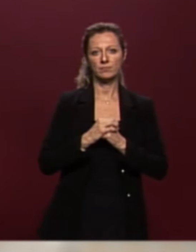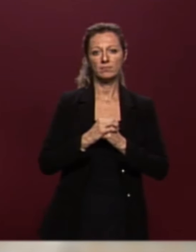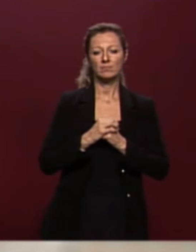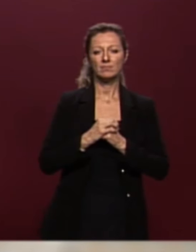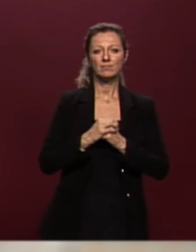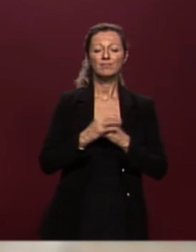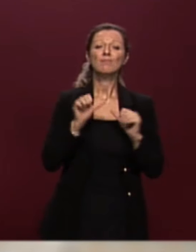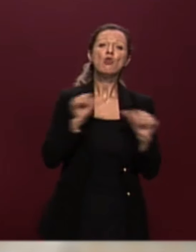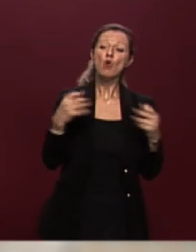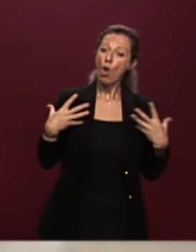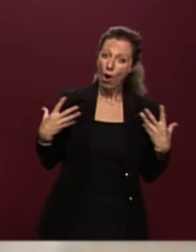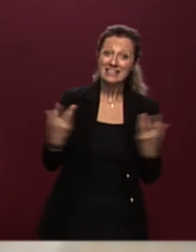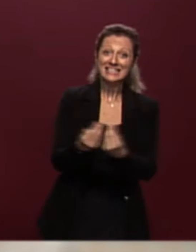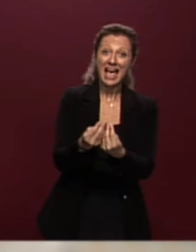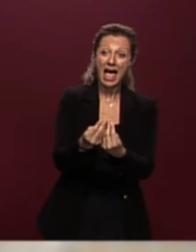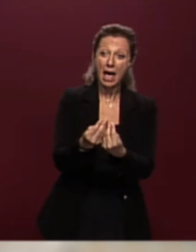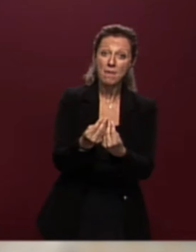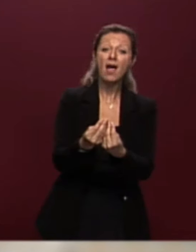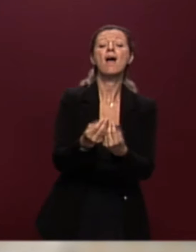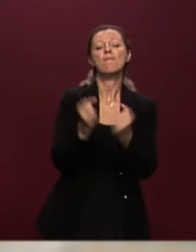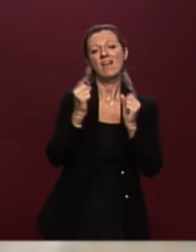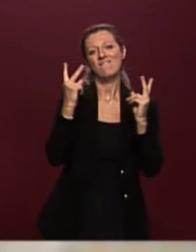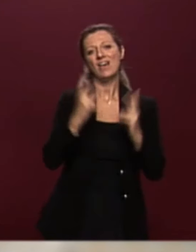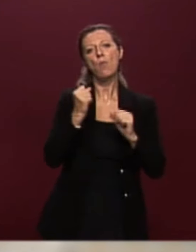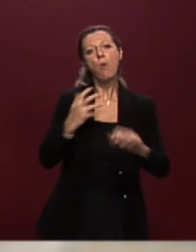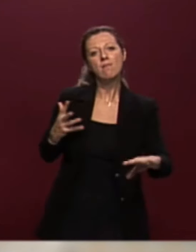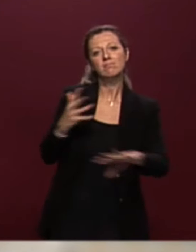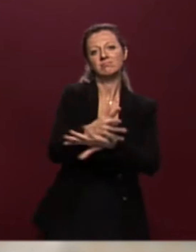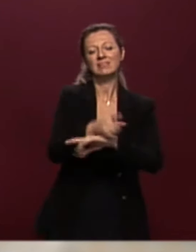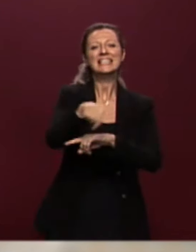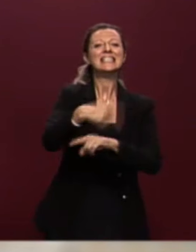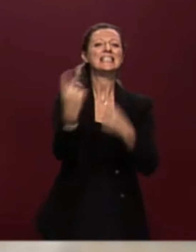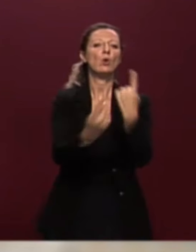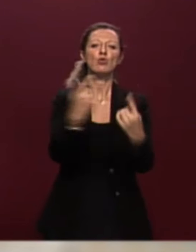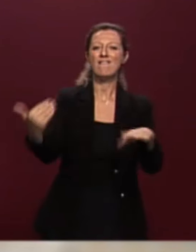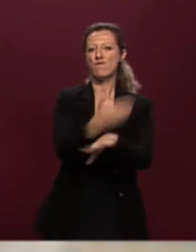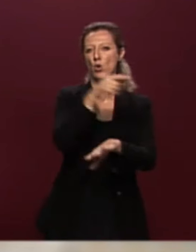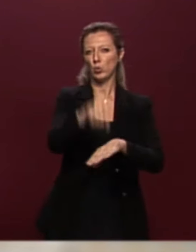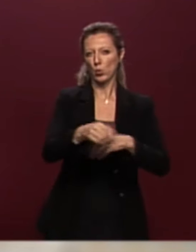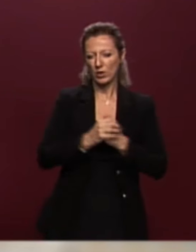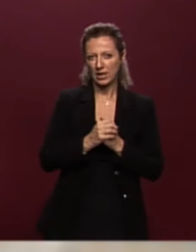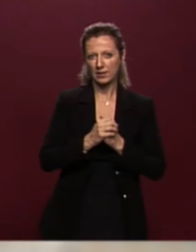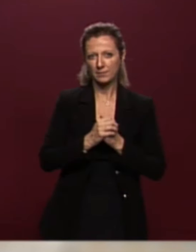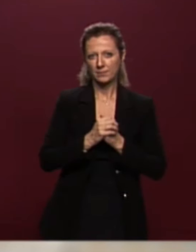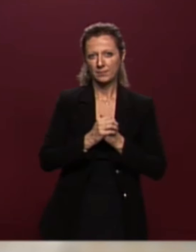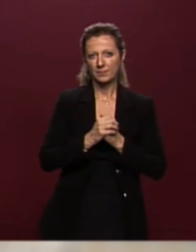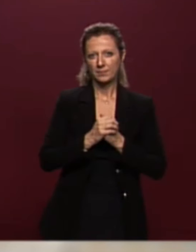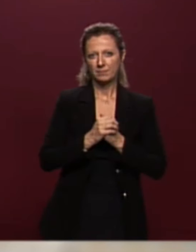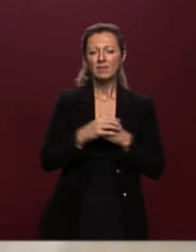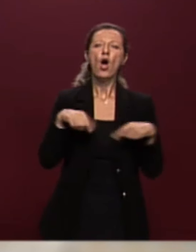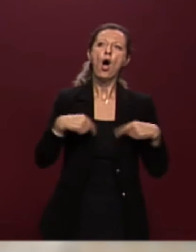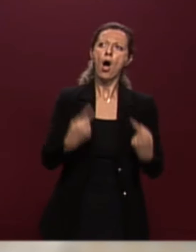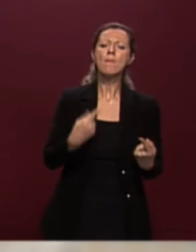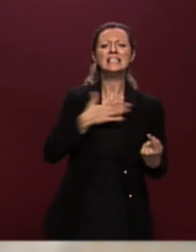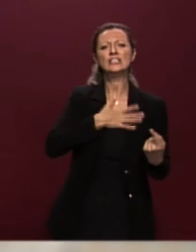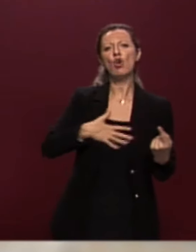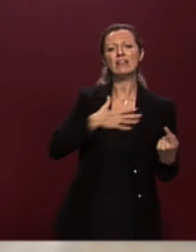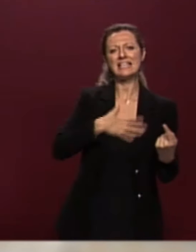insieme possiamo davvero incidere sul fenomeno infortunistico. Mantenersi insoddisfatti, pur nel